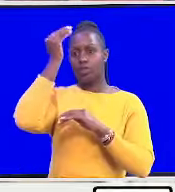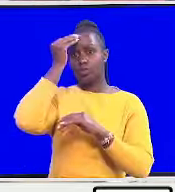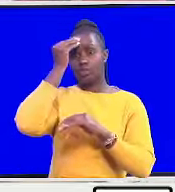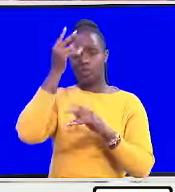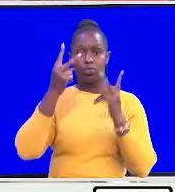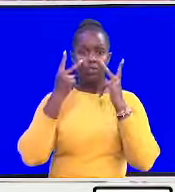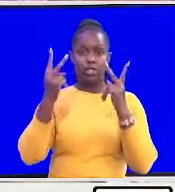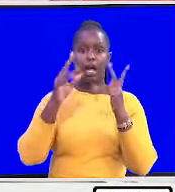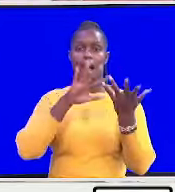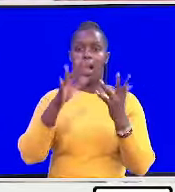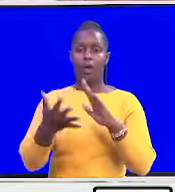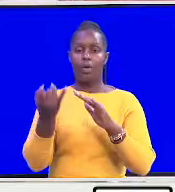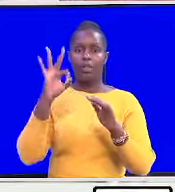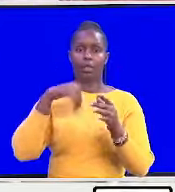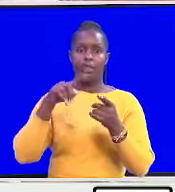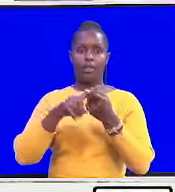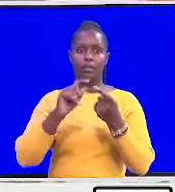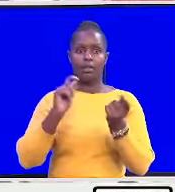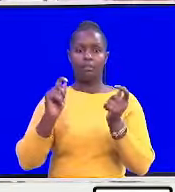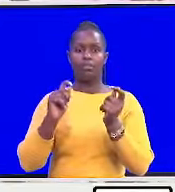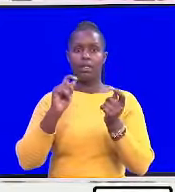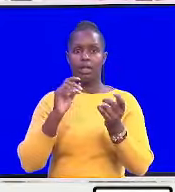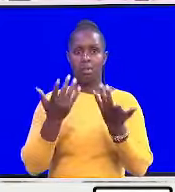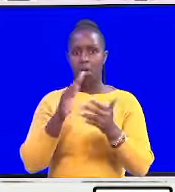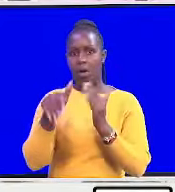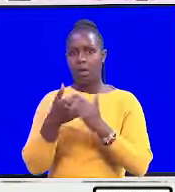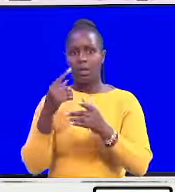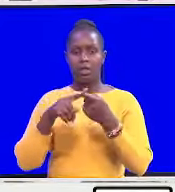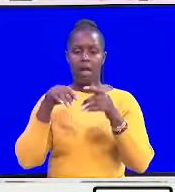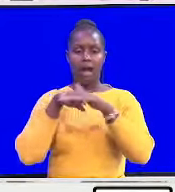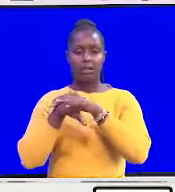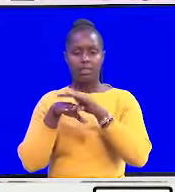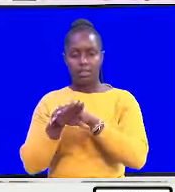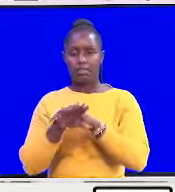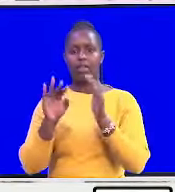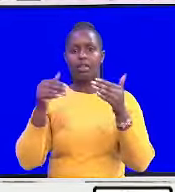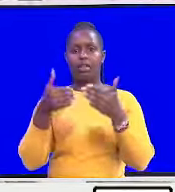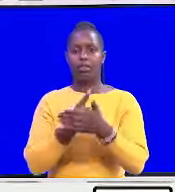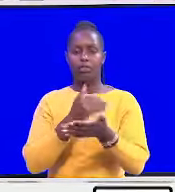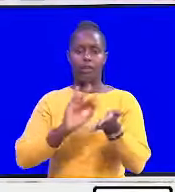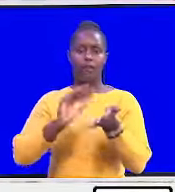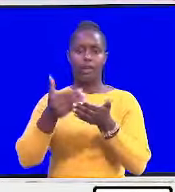navigate the implementation of the new university funding model. George Maringa, TV 47, Nairobi.